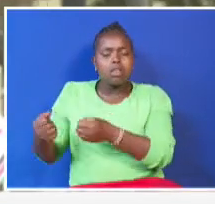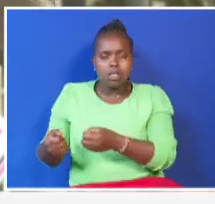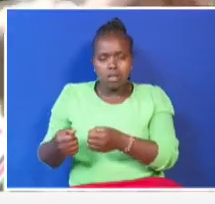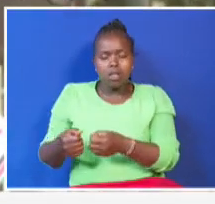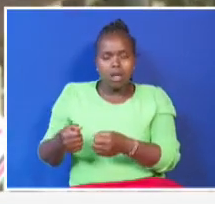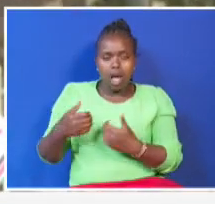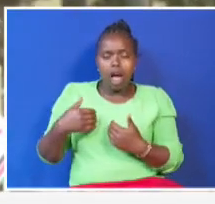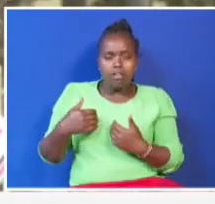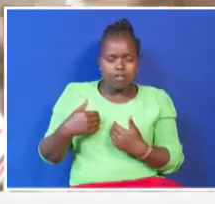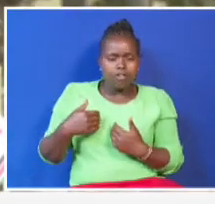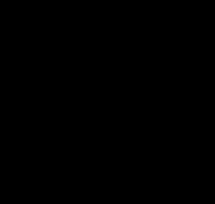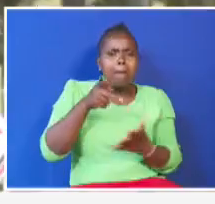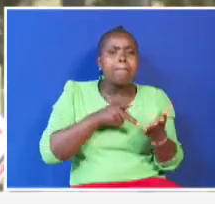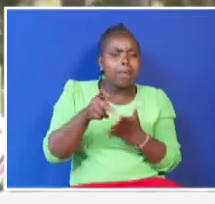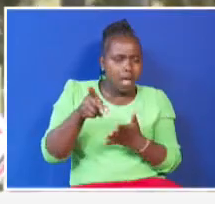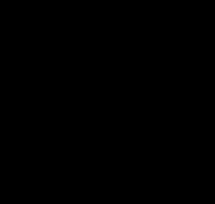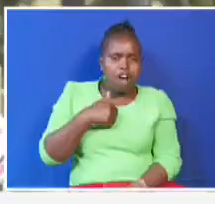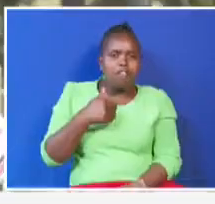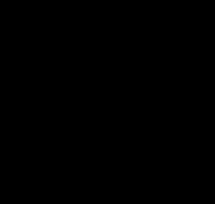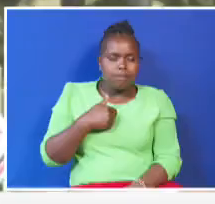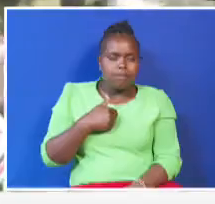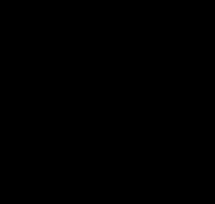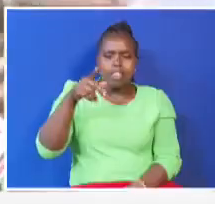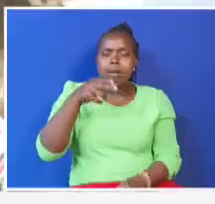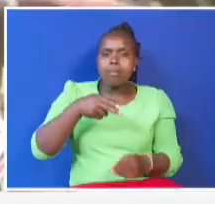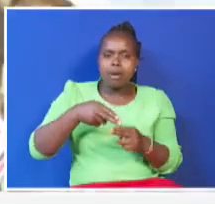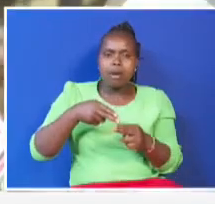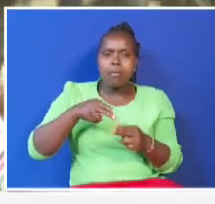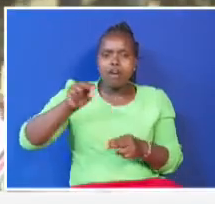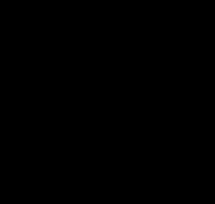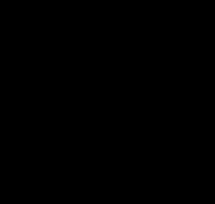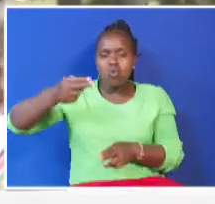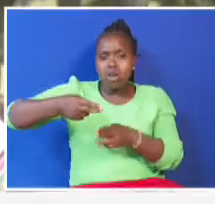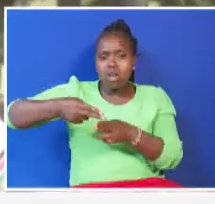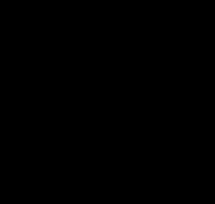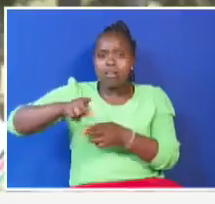Bloggers wamewekwa huko na ni wakulipwa. Wanaitwa majina ya Kikuyu.